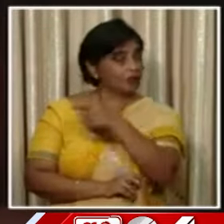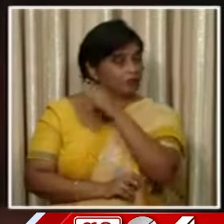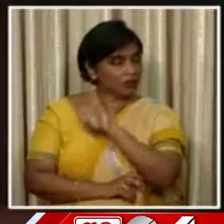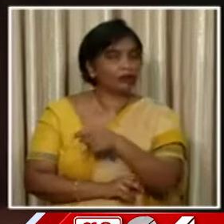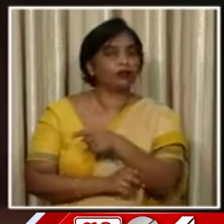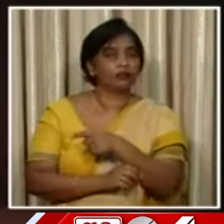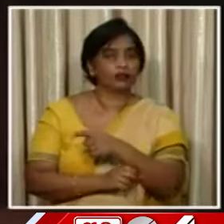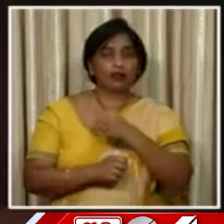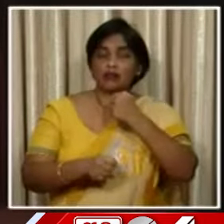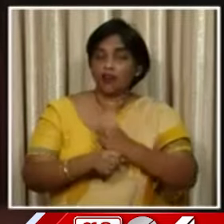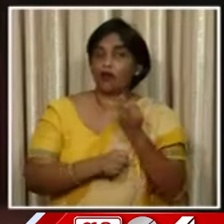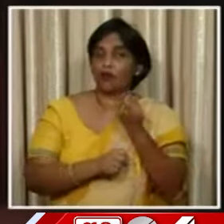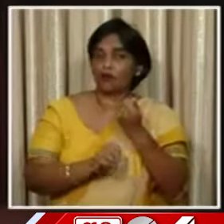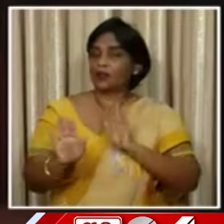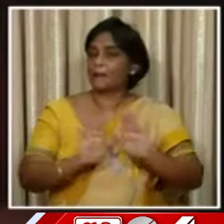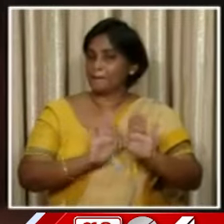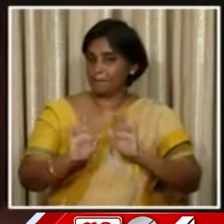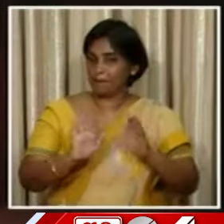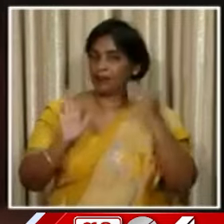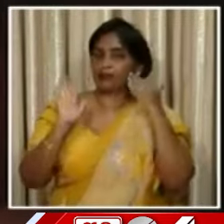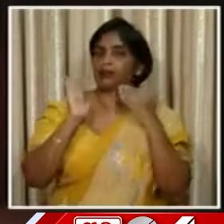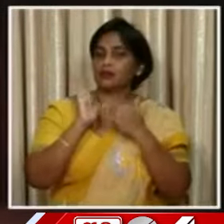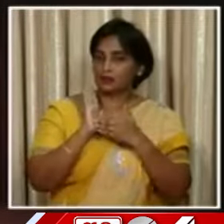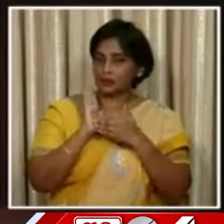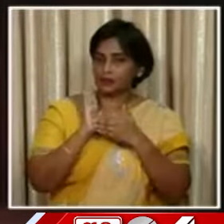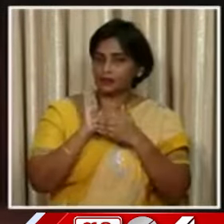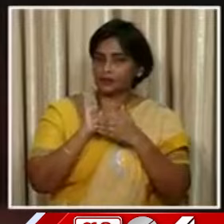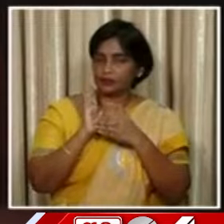මේ රාජ්‍ය මූල්‍ය කළමනාකරණය පිළිබඳව